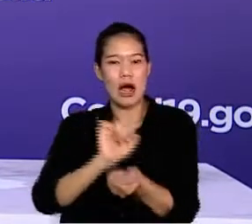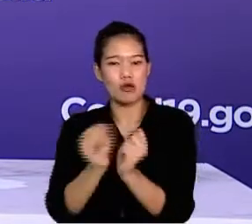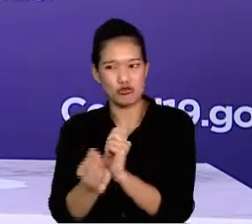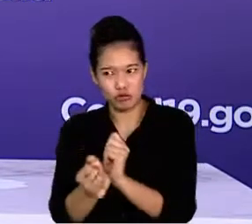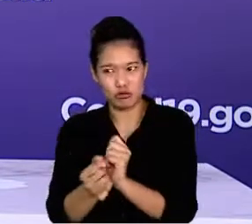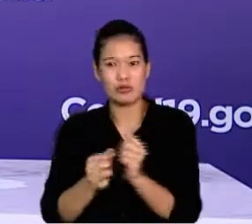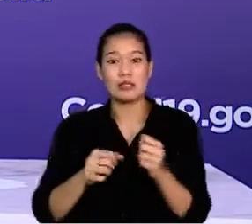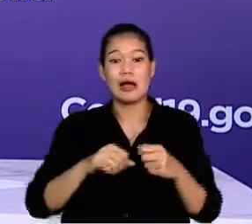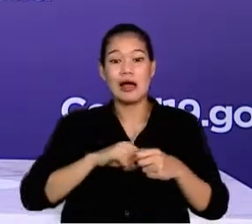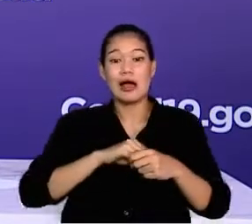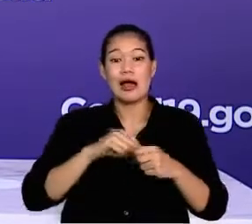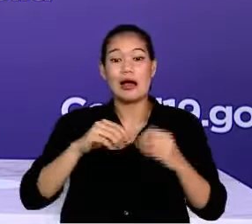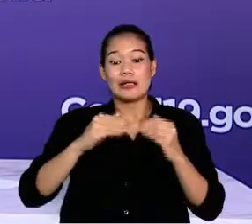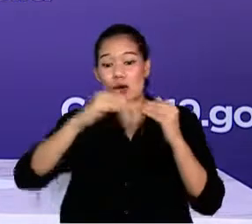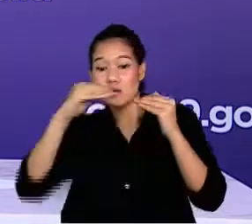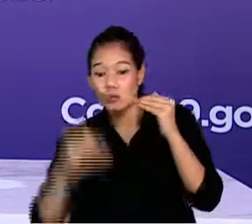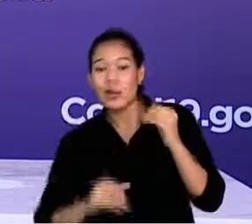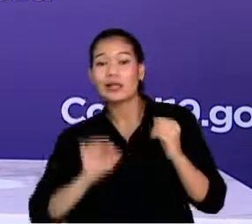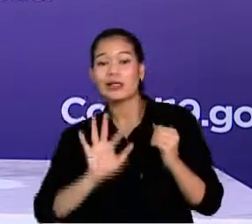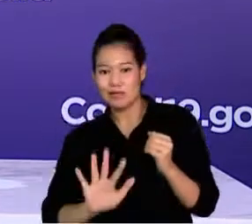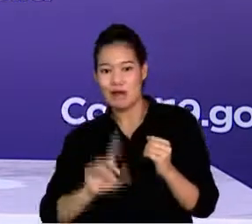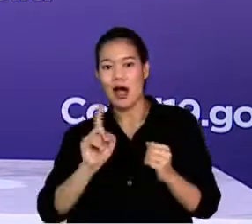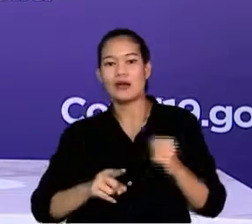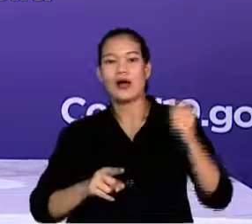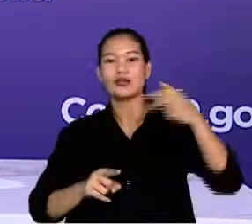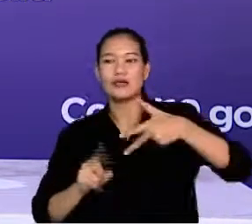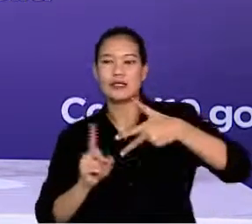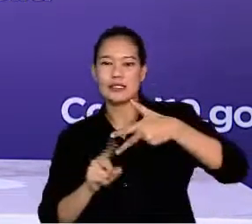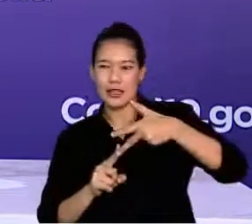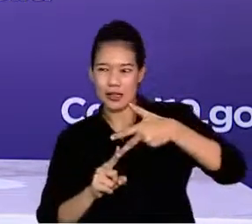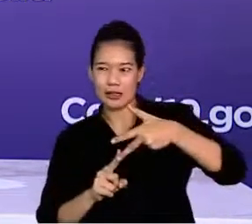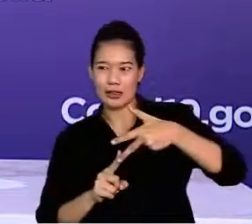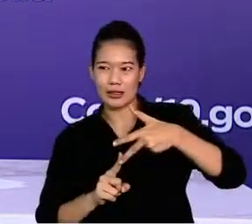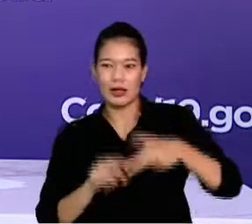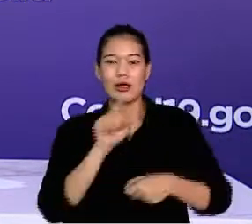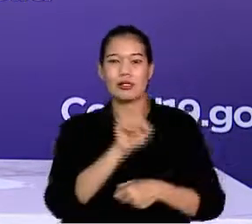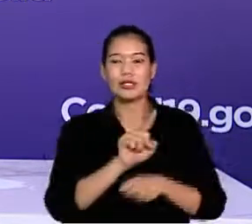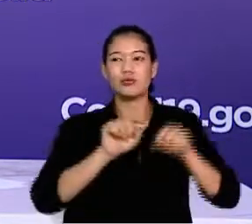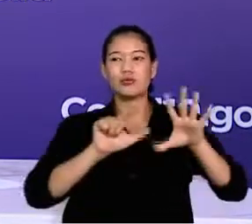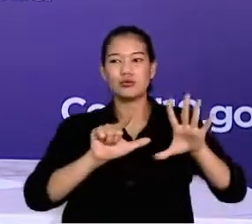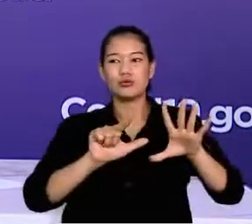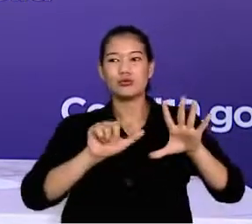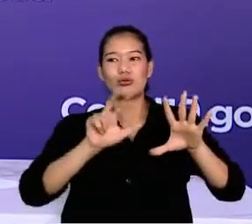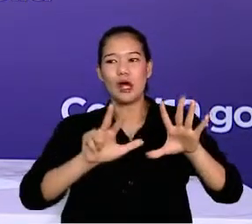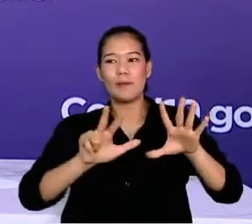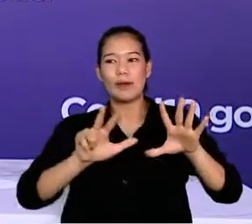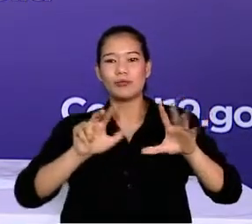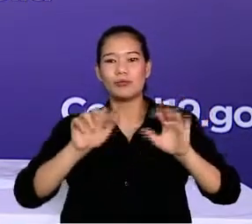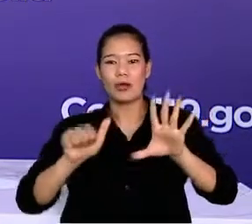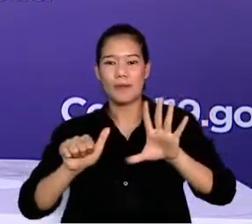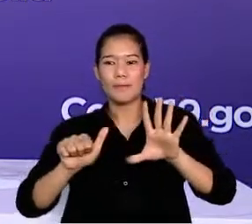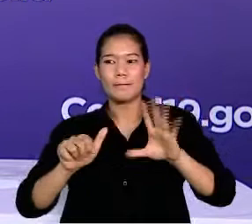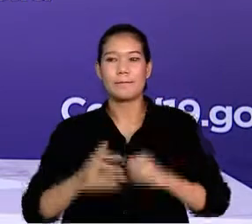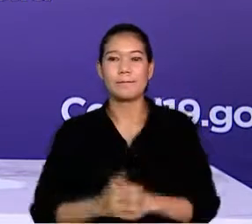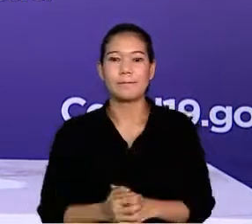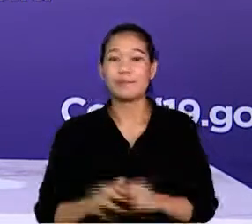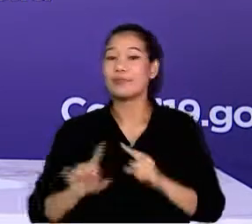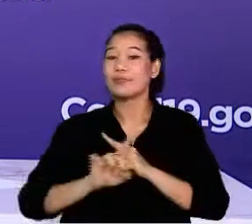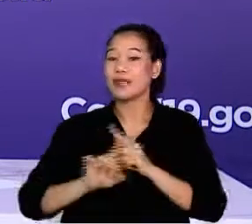dan di urutan kelima adalah Sulawesi Selatan yaitu bertambah 1786